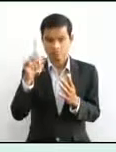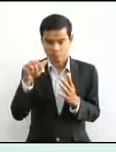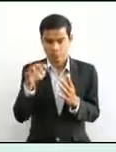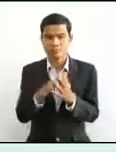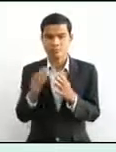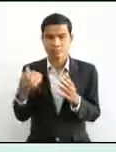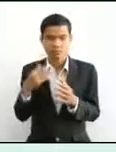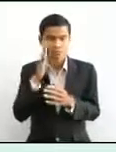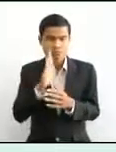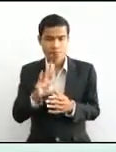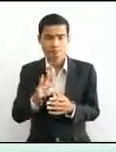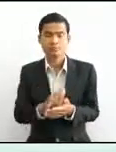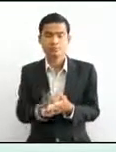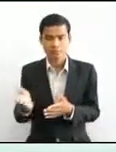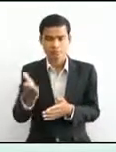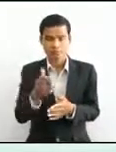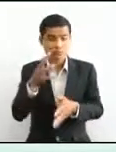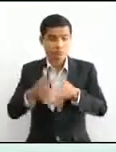nhá